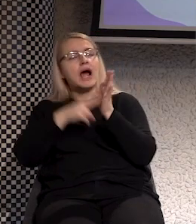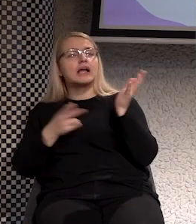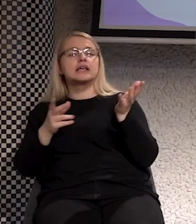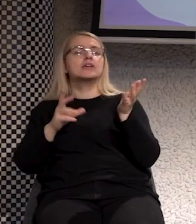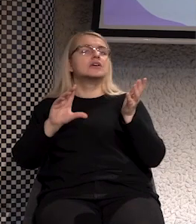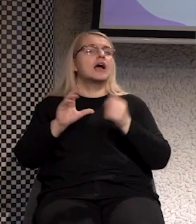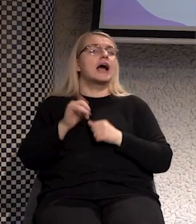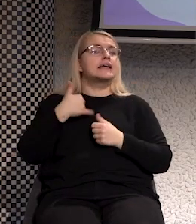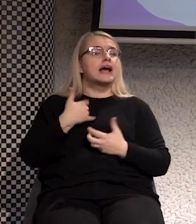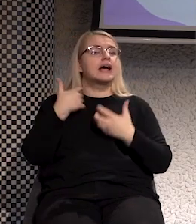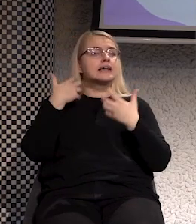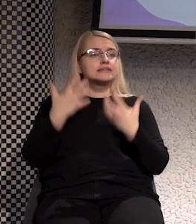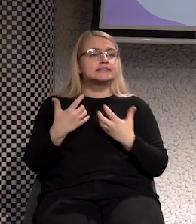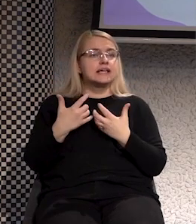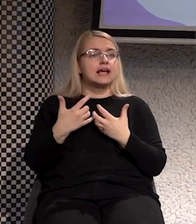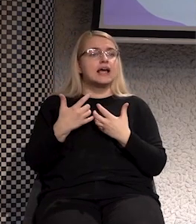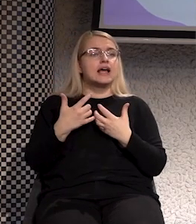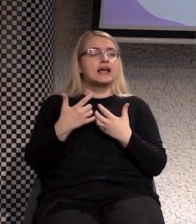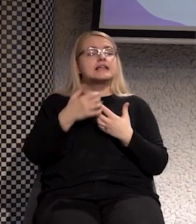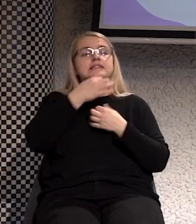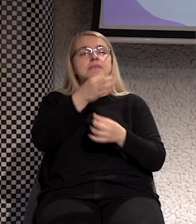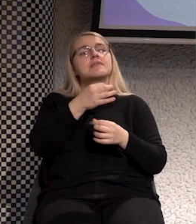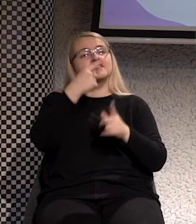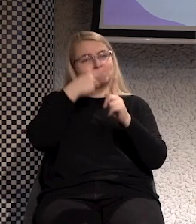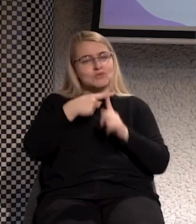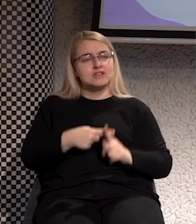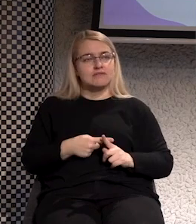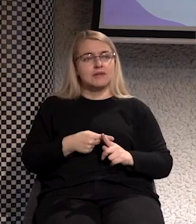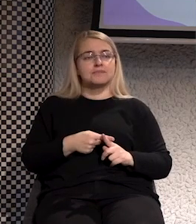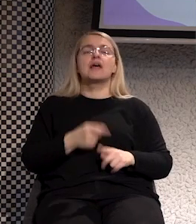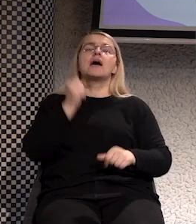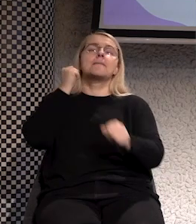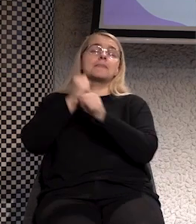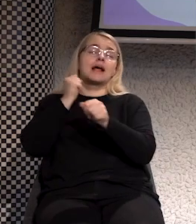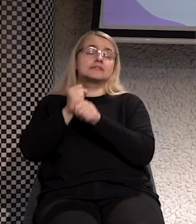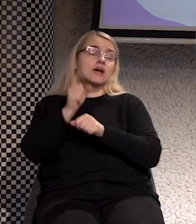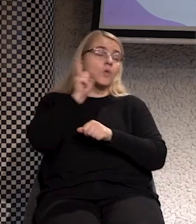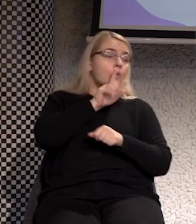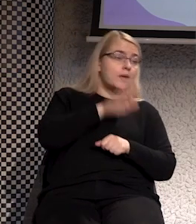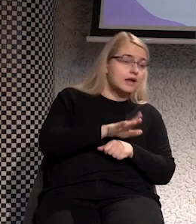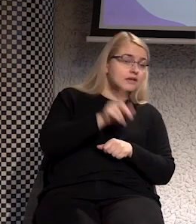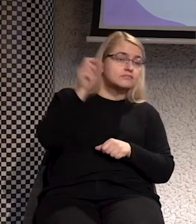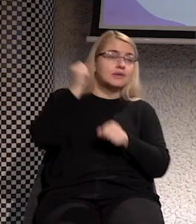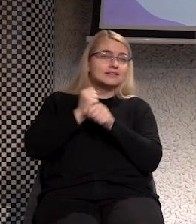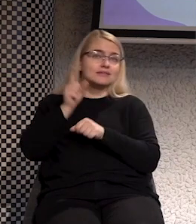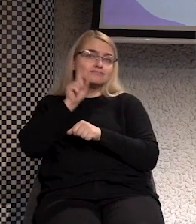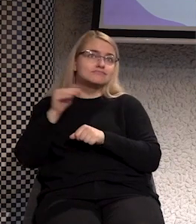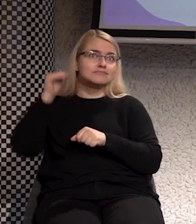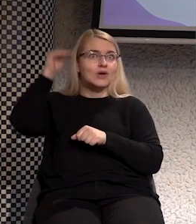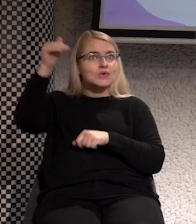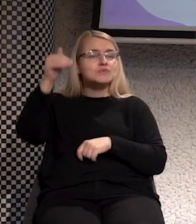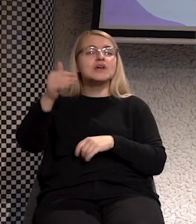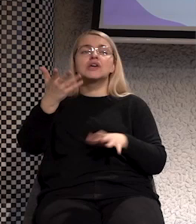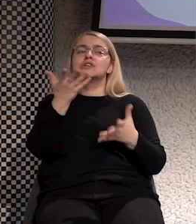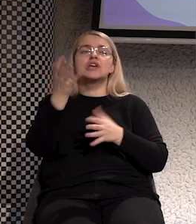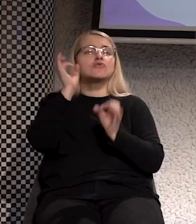a ja chciałam zapytać bardziej tak w kierunku pozytywnym, w pracy z chłopakami czy też z dorosłymi mężczyznami, jakie widzicie takie dobre obszary,